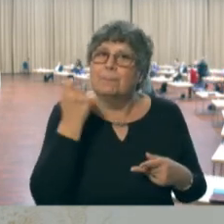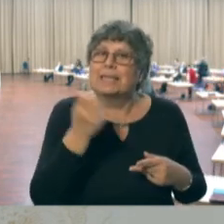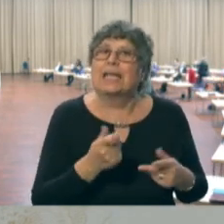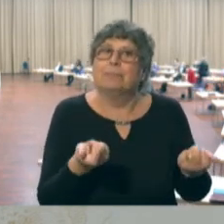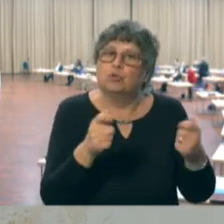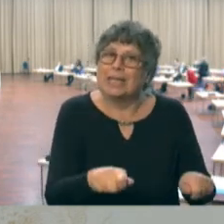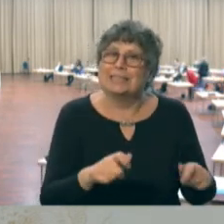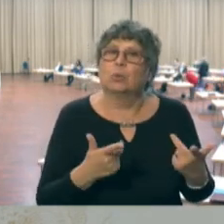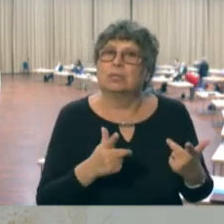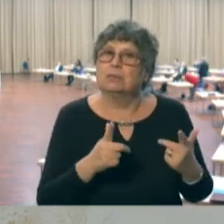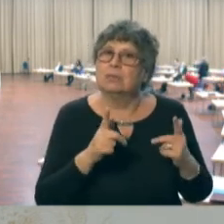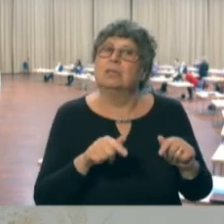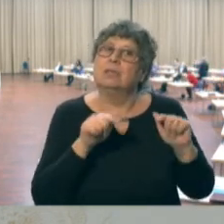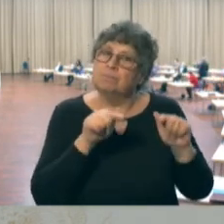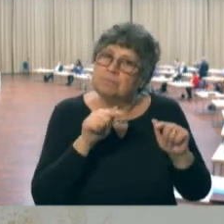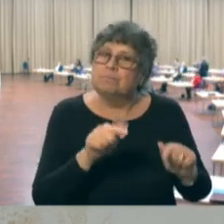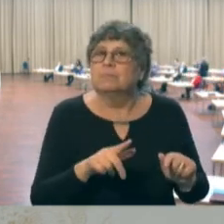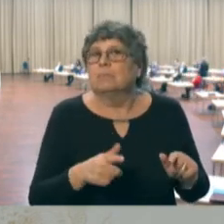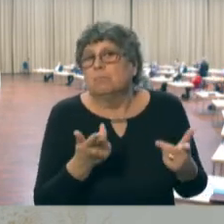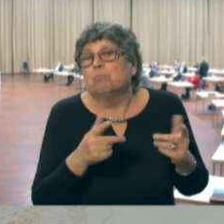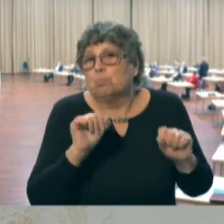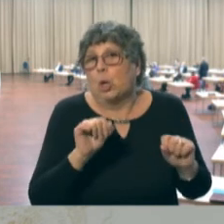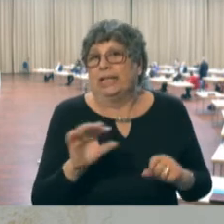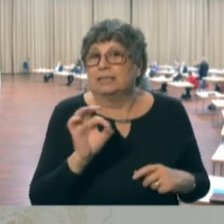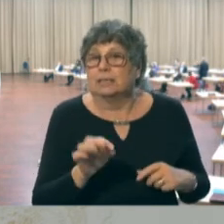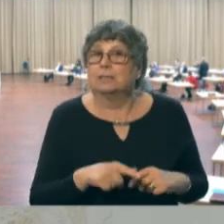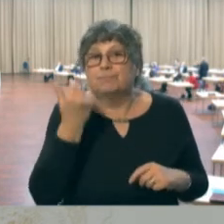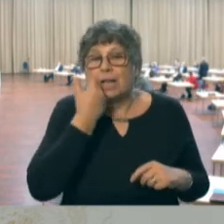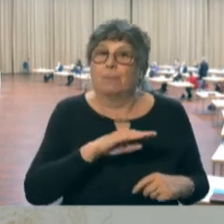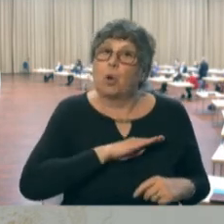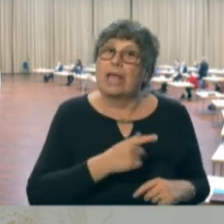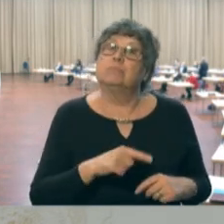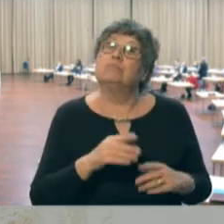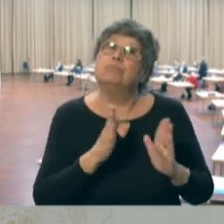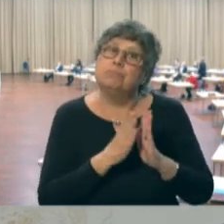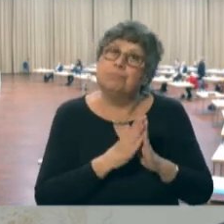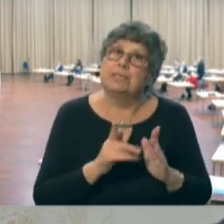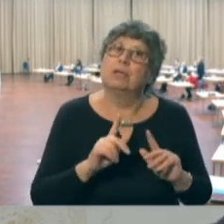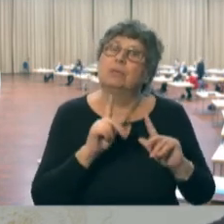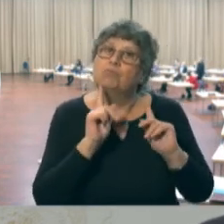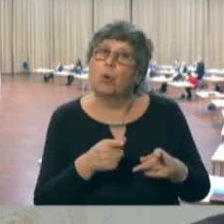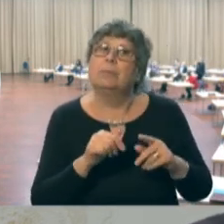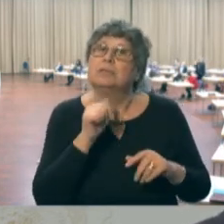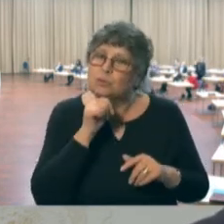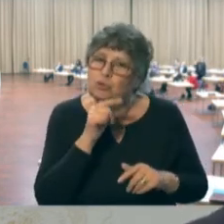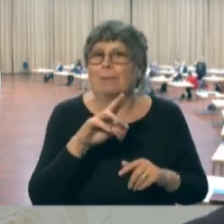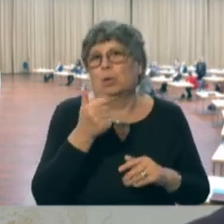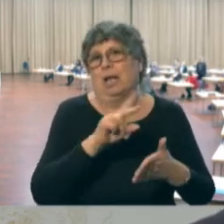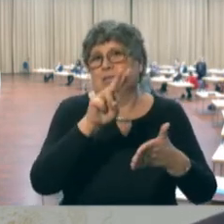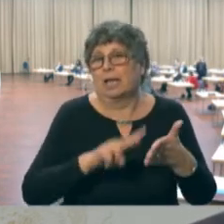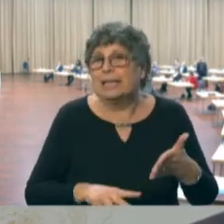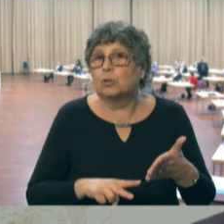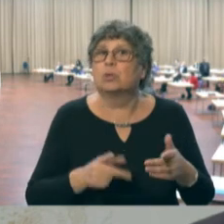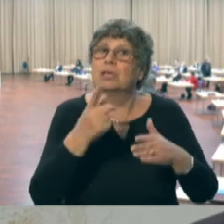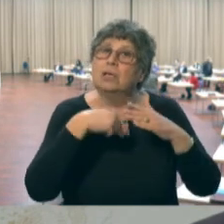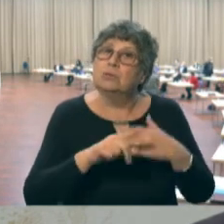aus den Betriebsschließungen im Justizvollzug resultieren können. Liebe Kolleginnen und Kollegen, ich bitte um Zustimmung in erster Lesung.